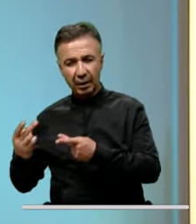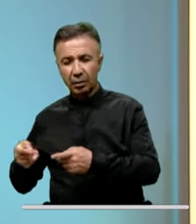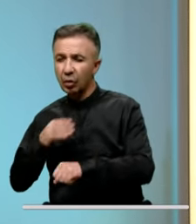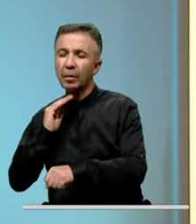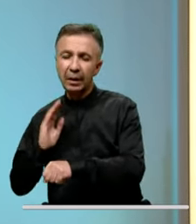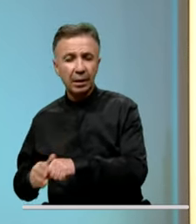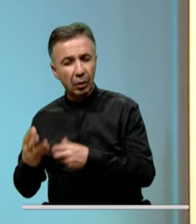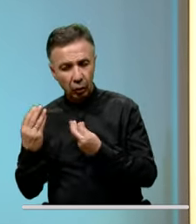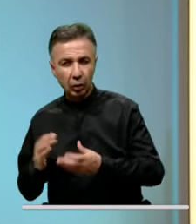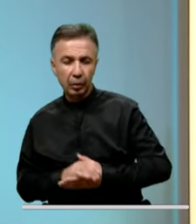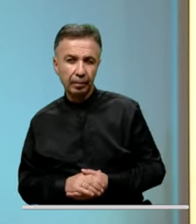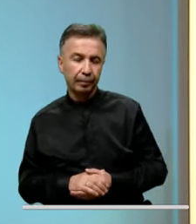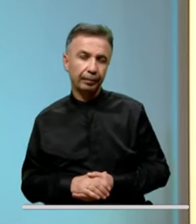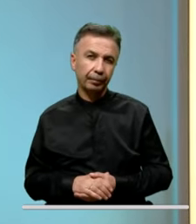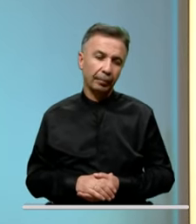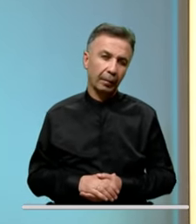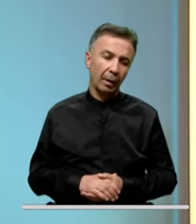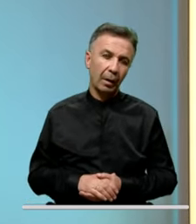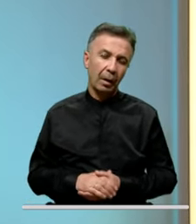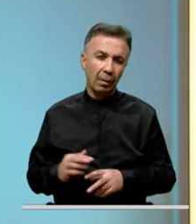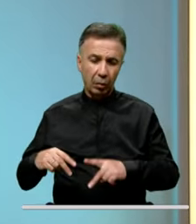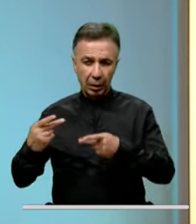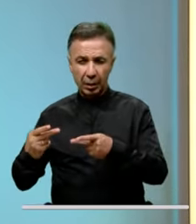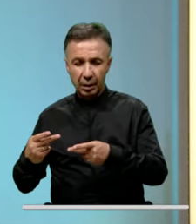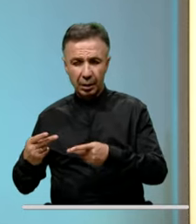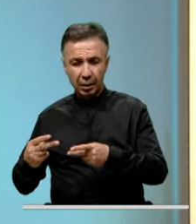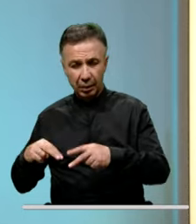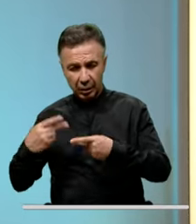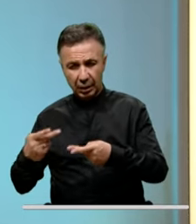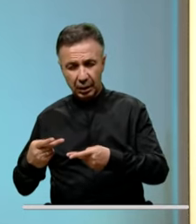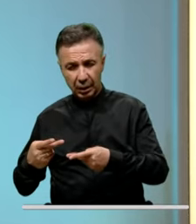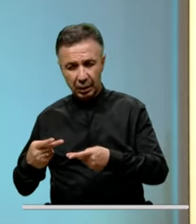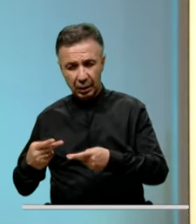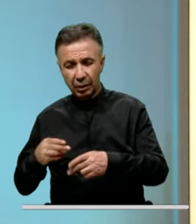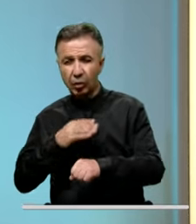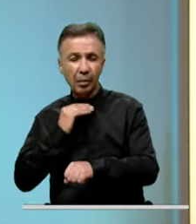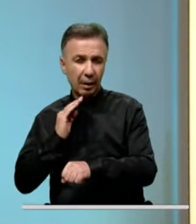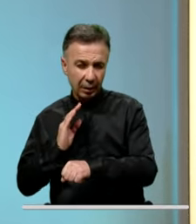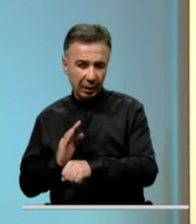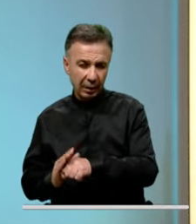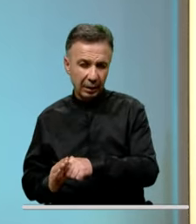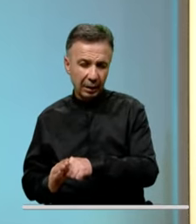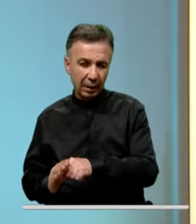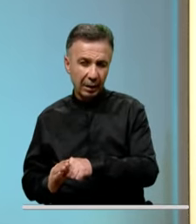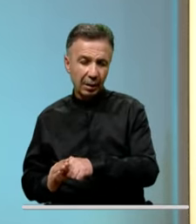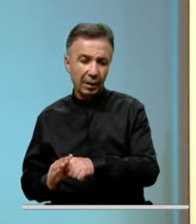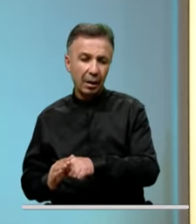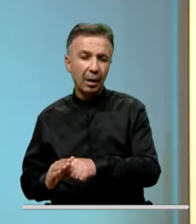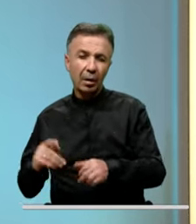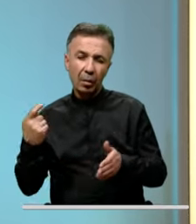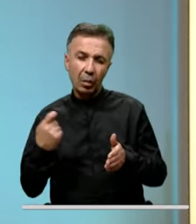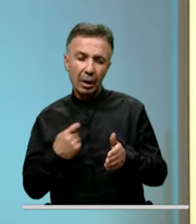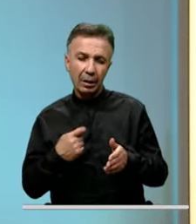Kişi adına bu ibadeti icra edecek olan kişiye vekil diyoruz. Vekilin müvekkili adına bu